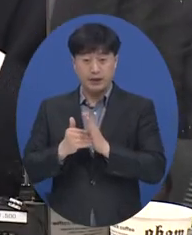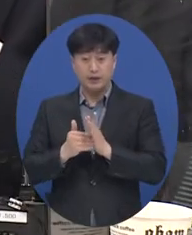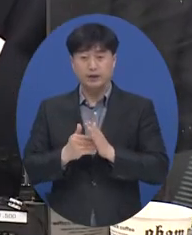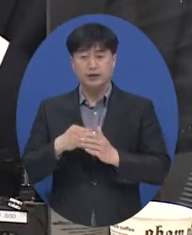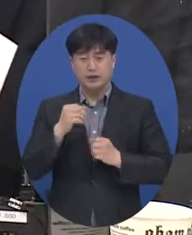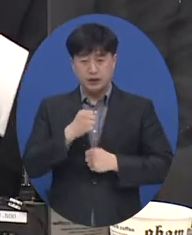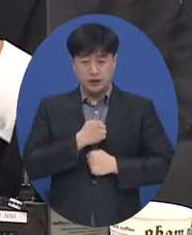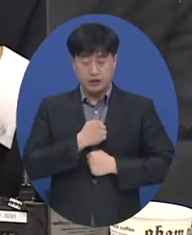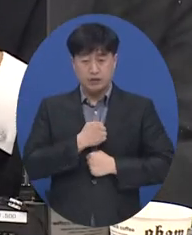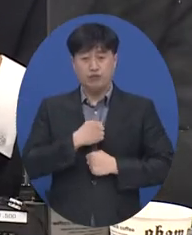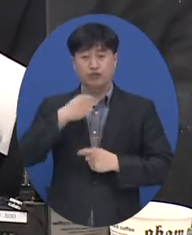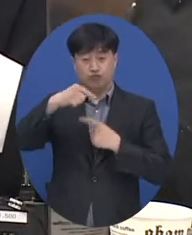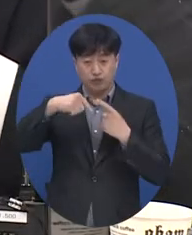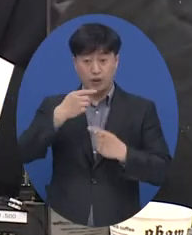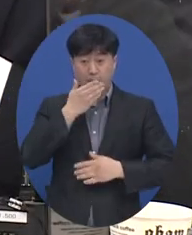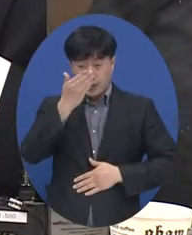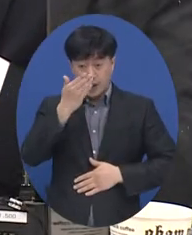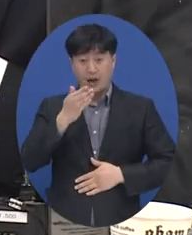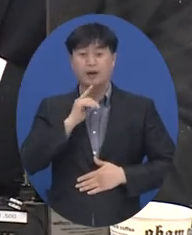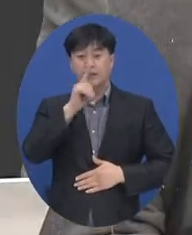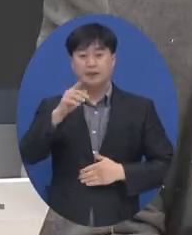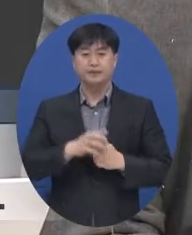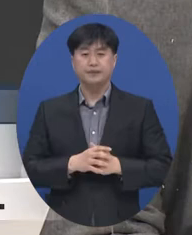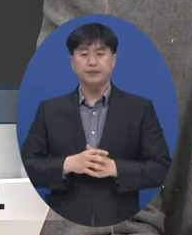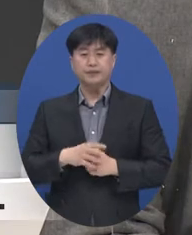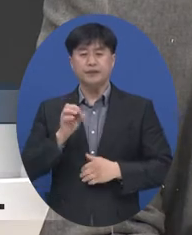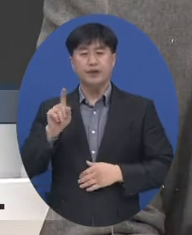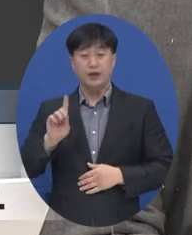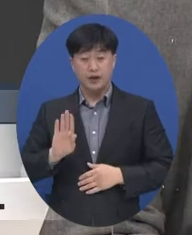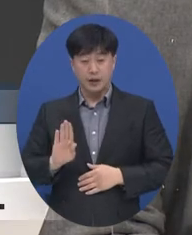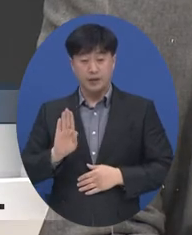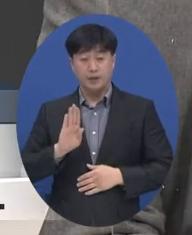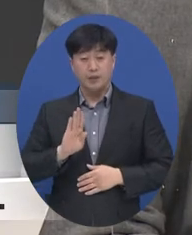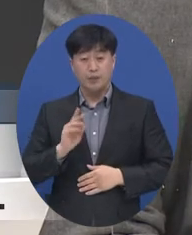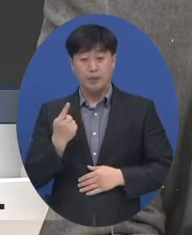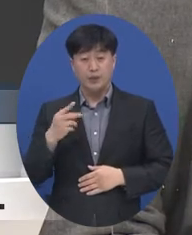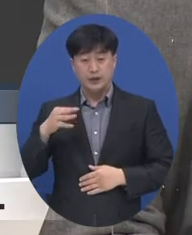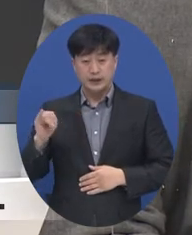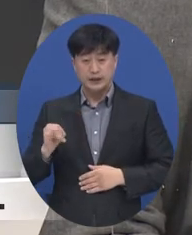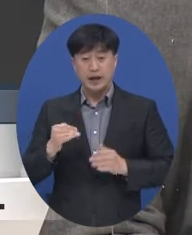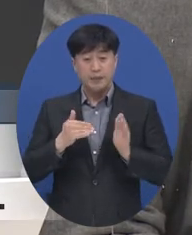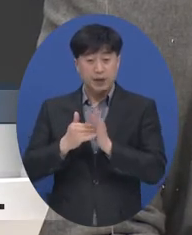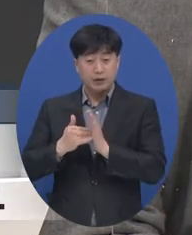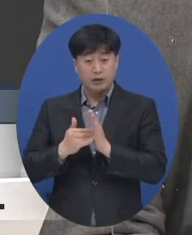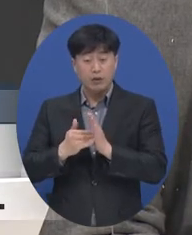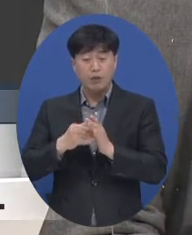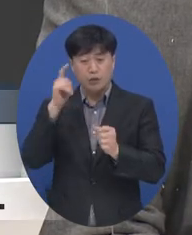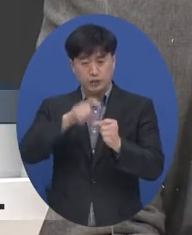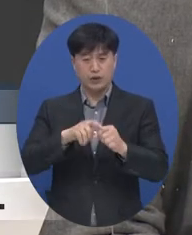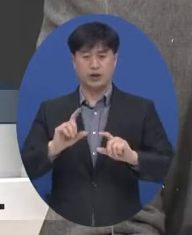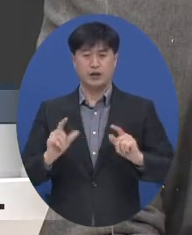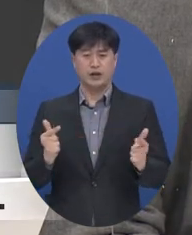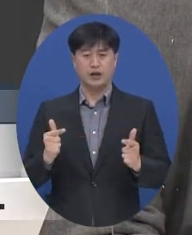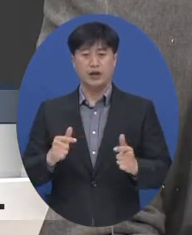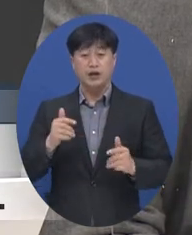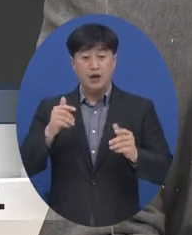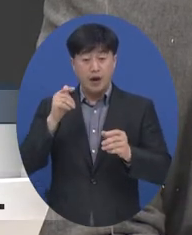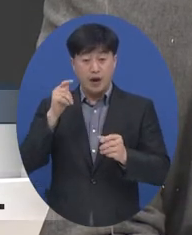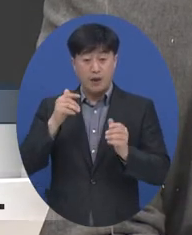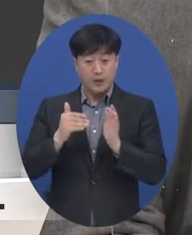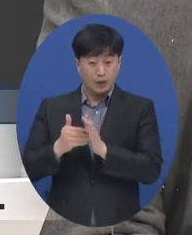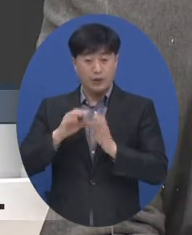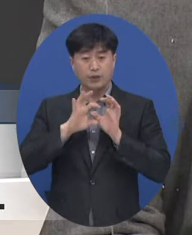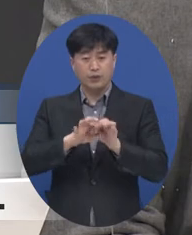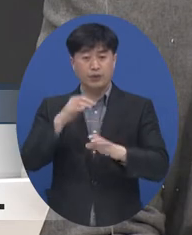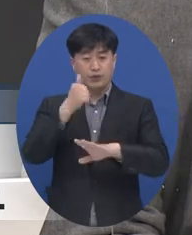운영할 수 있다는 주장이 나왔습니다 안보리 즈는 제제가 체가 목적이 아닙니다 이 제재를 통해서